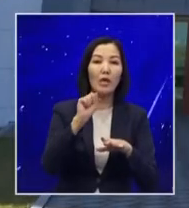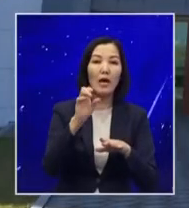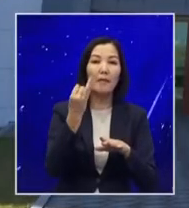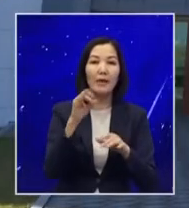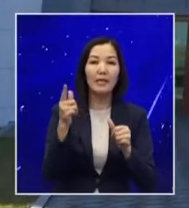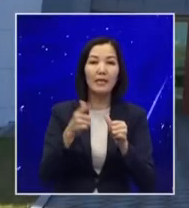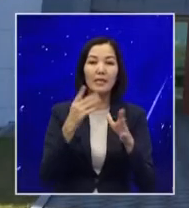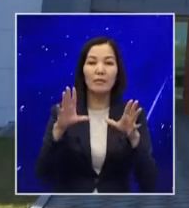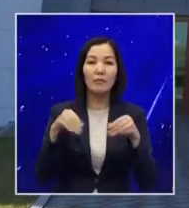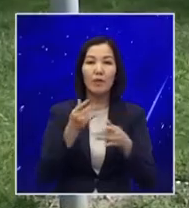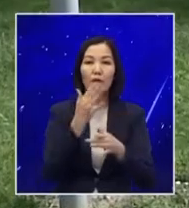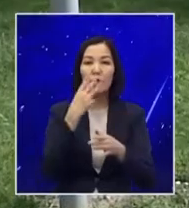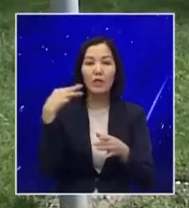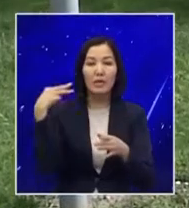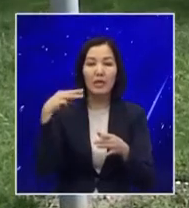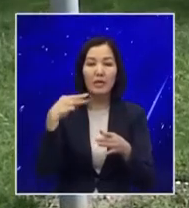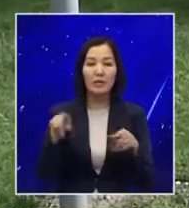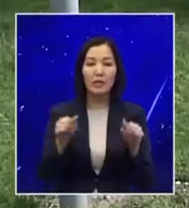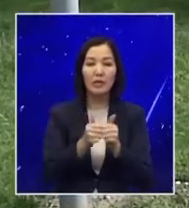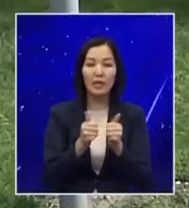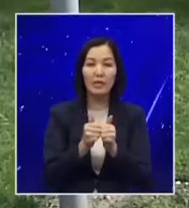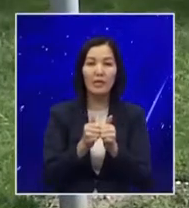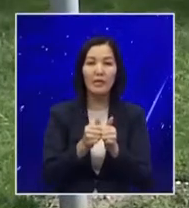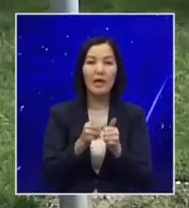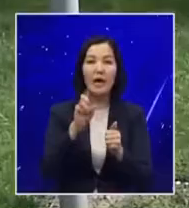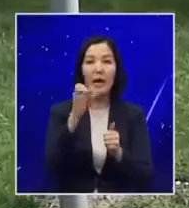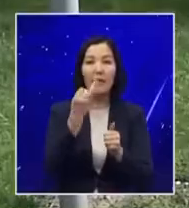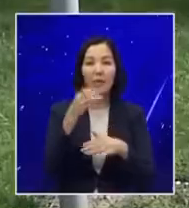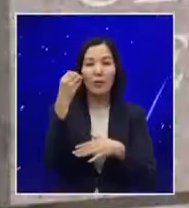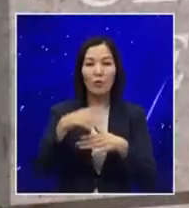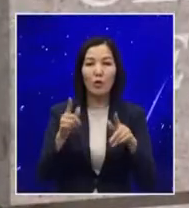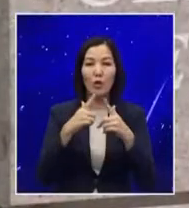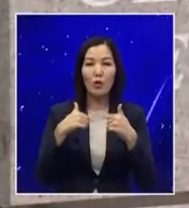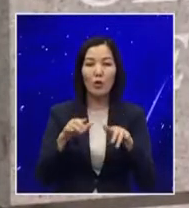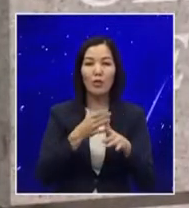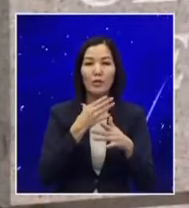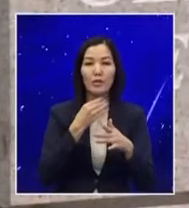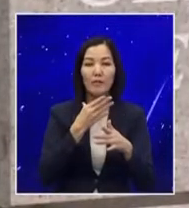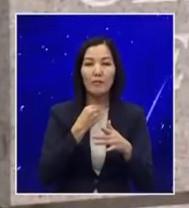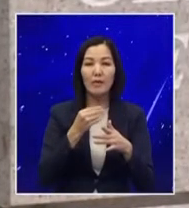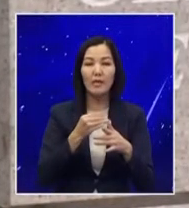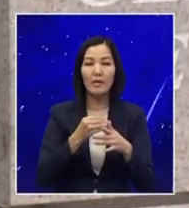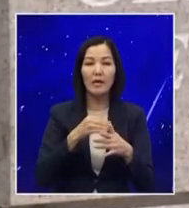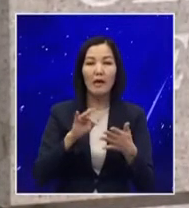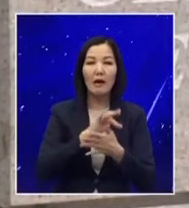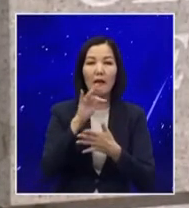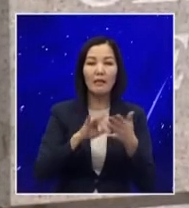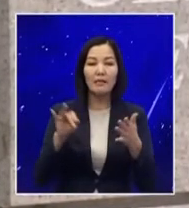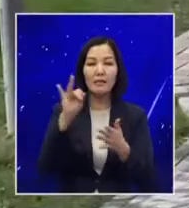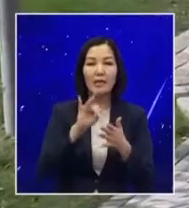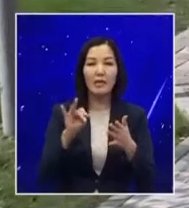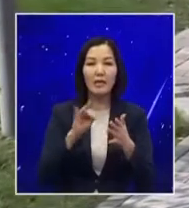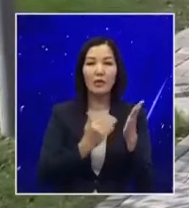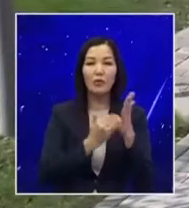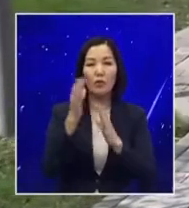беріліп, шетелдегі елшіліктер жанынан Абай орталықтары құрылды. Семей қаласына тарихи орталық статусы беріліп, енді жоғарғы оқу